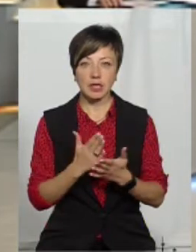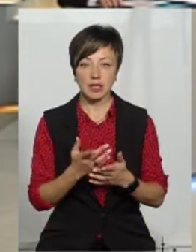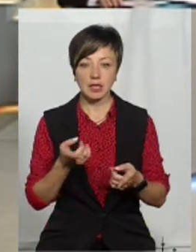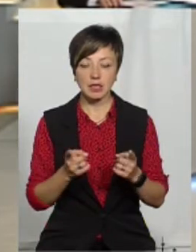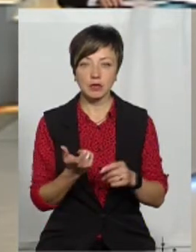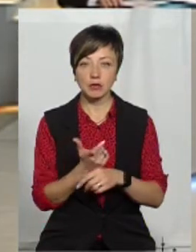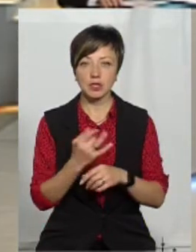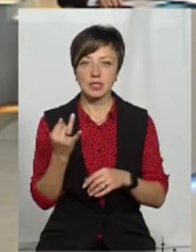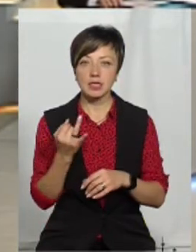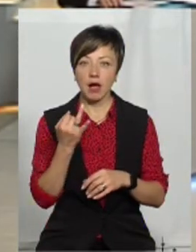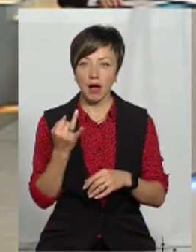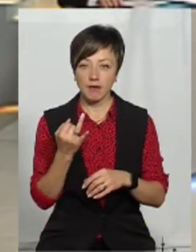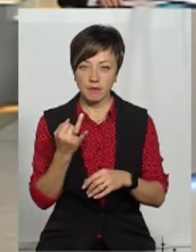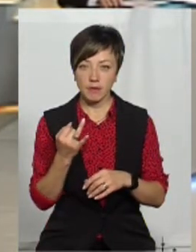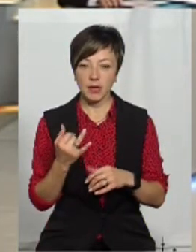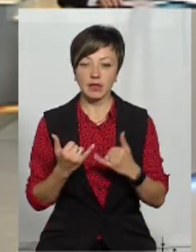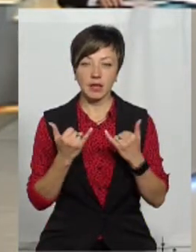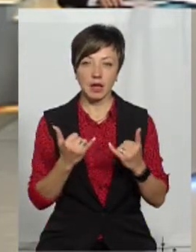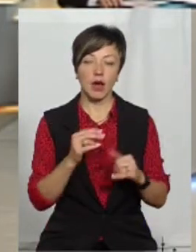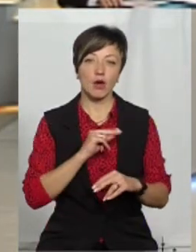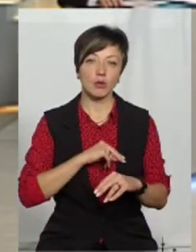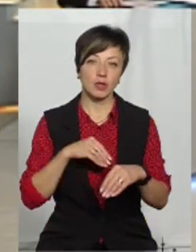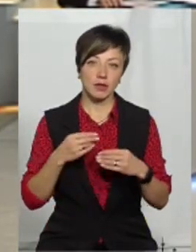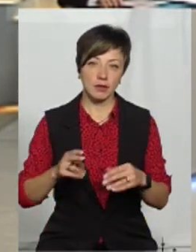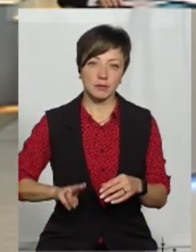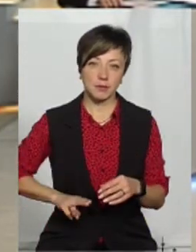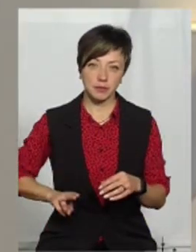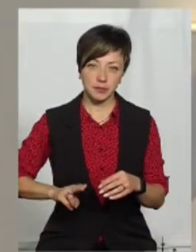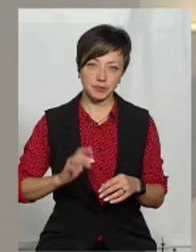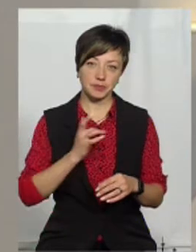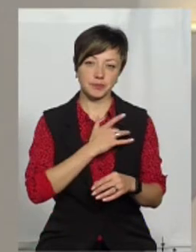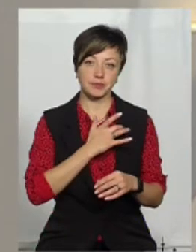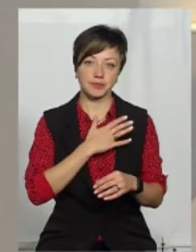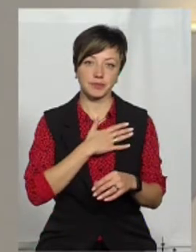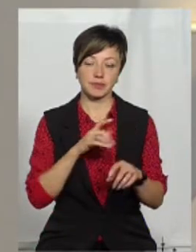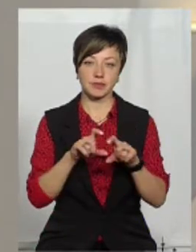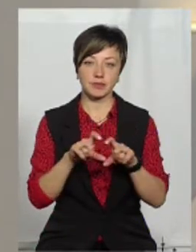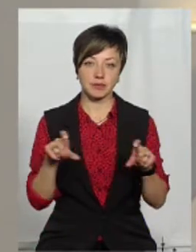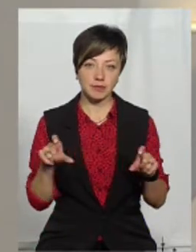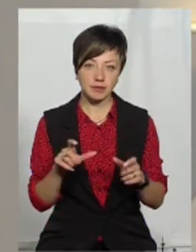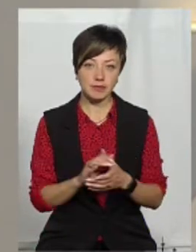більш цікавими для роботодавців, контор адвокатських, приватних структур.